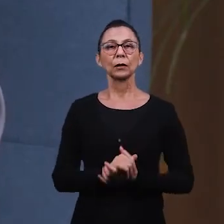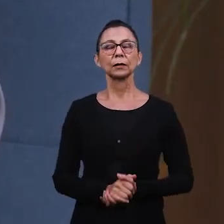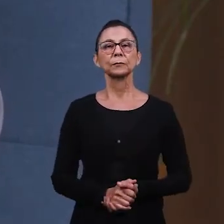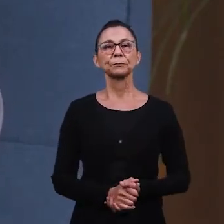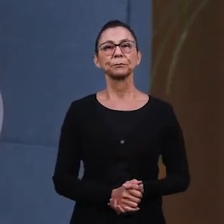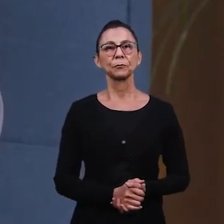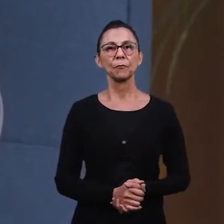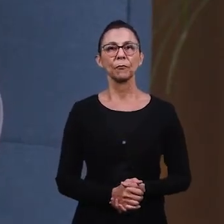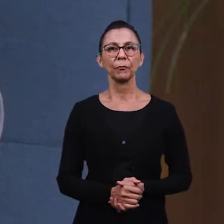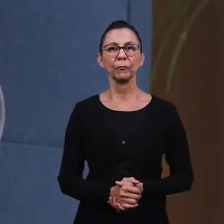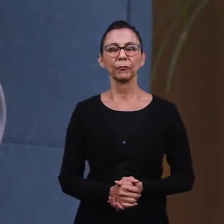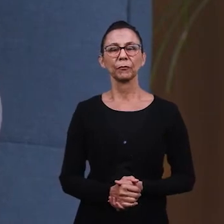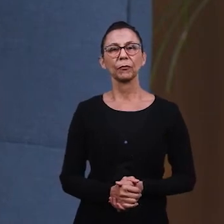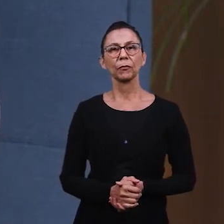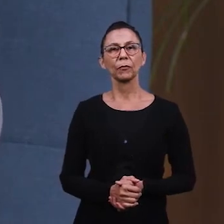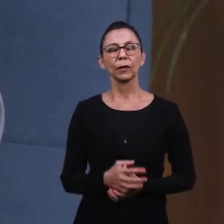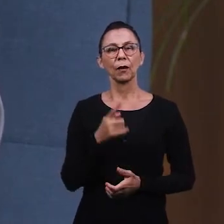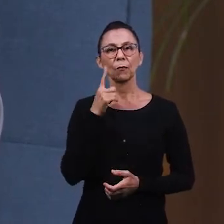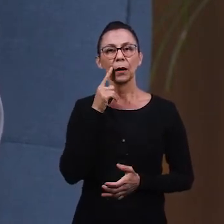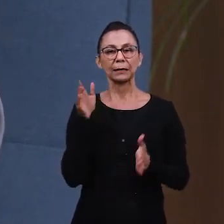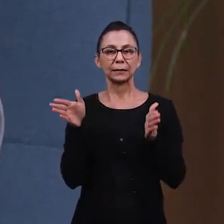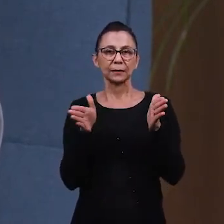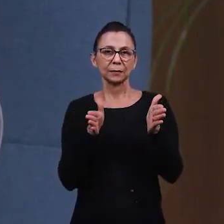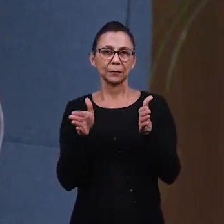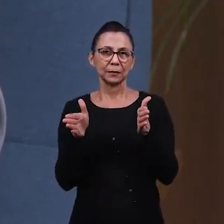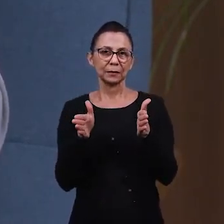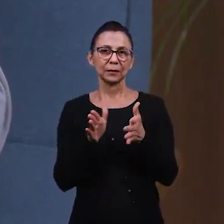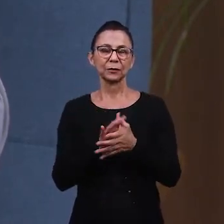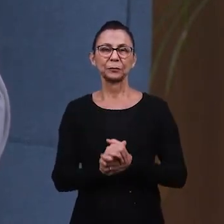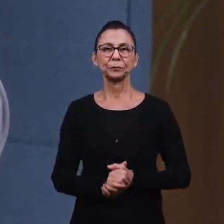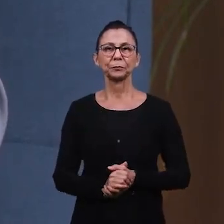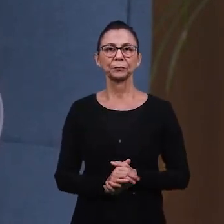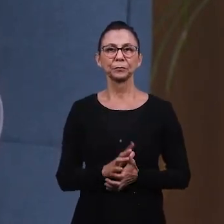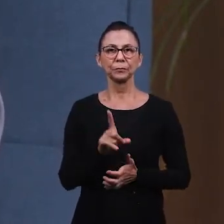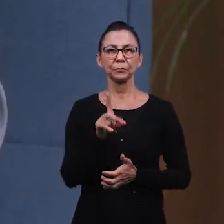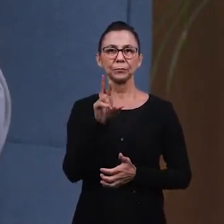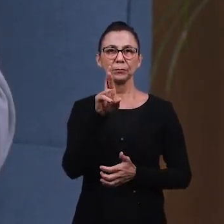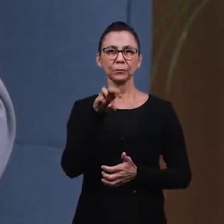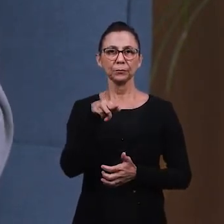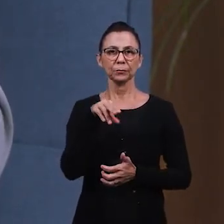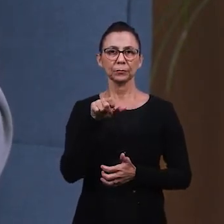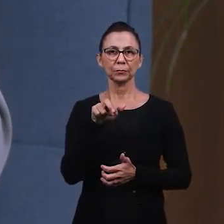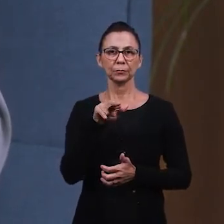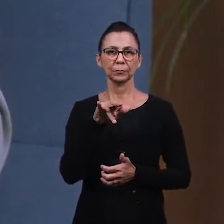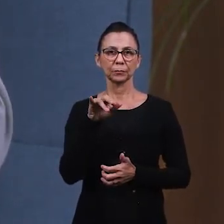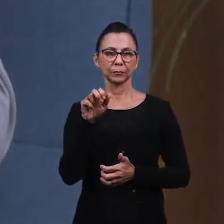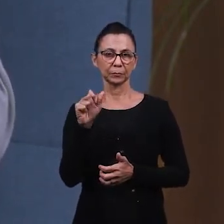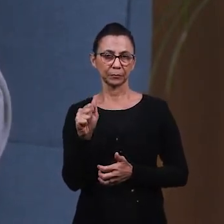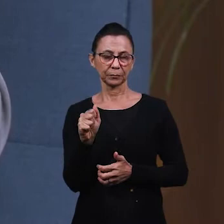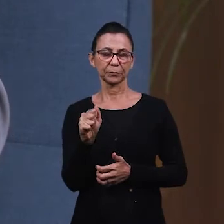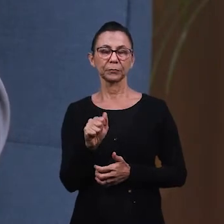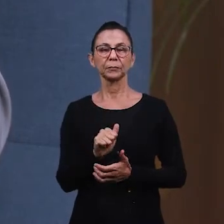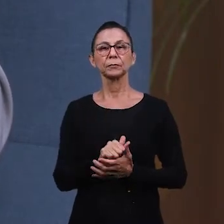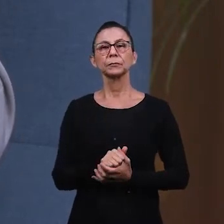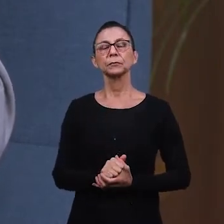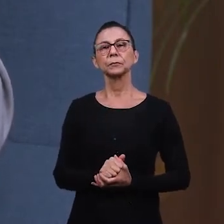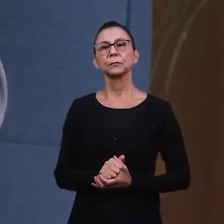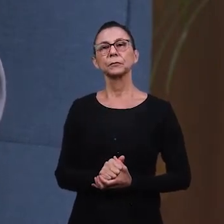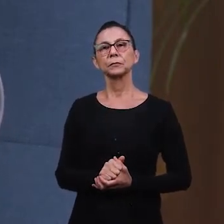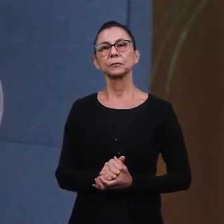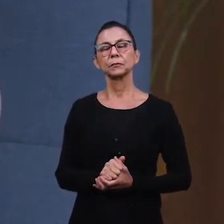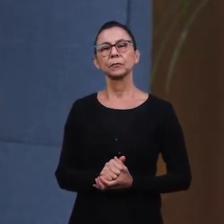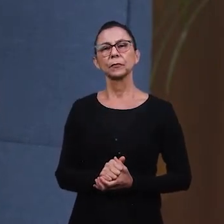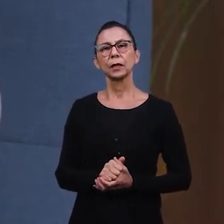volet accessibilité dans la séquence. La docteure Marie-Amine, qui va présenter ce volet, va